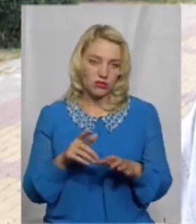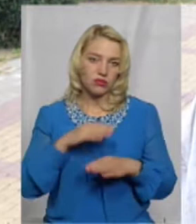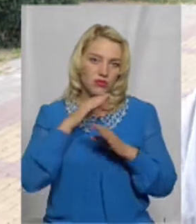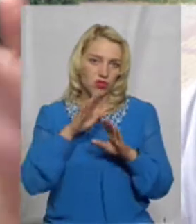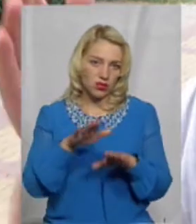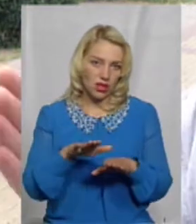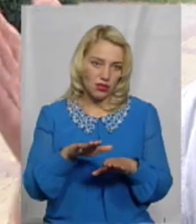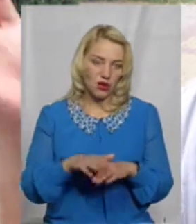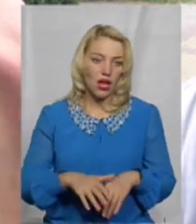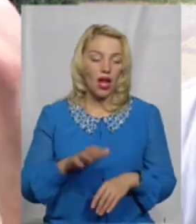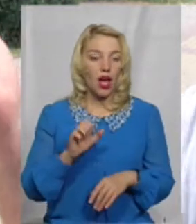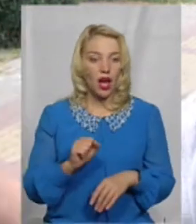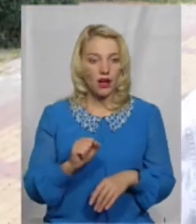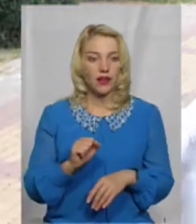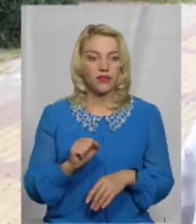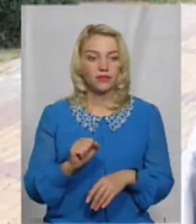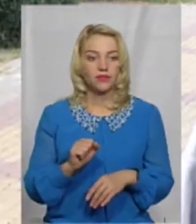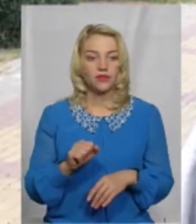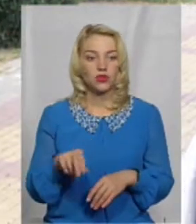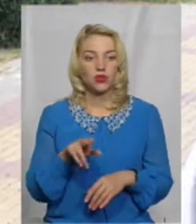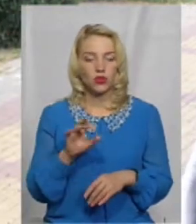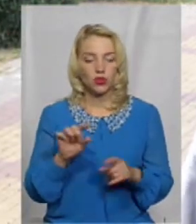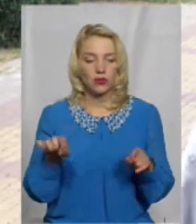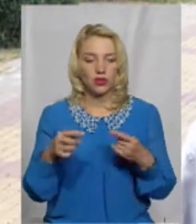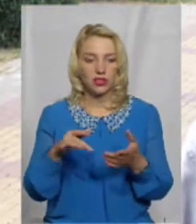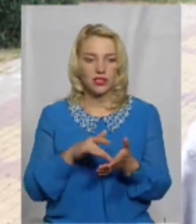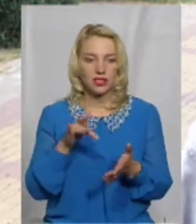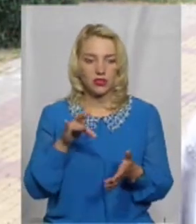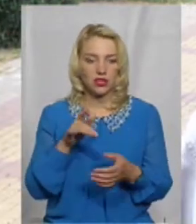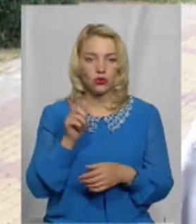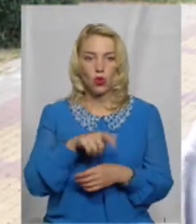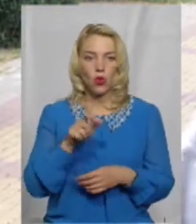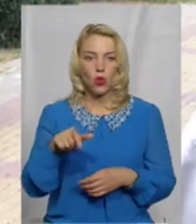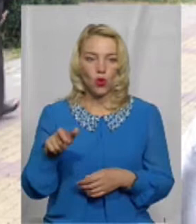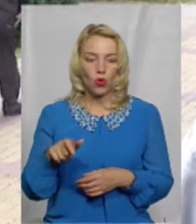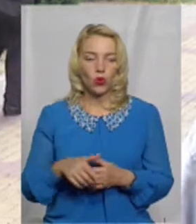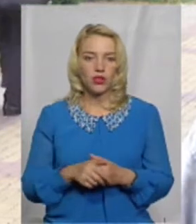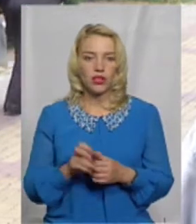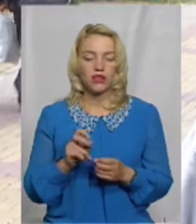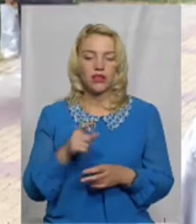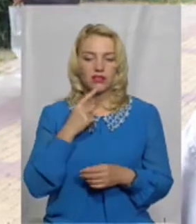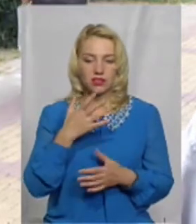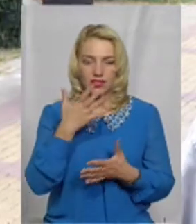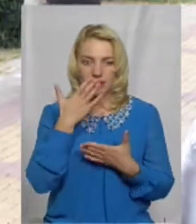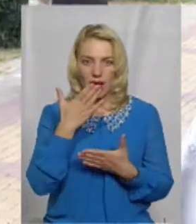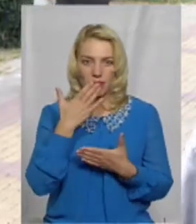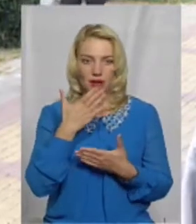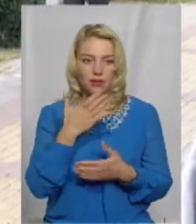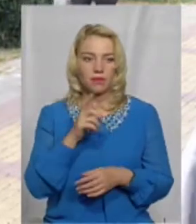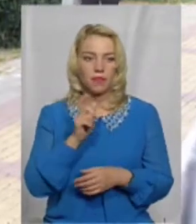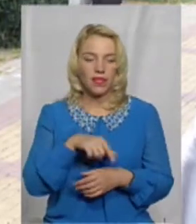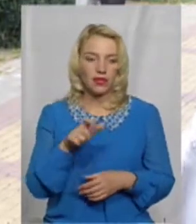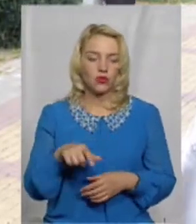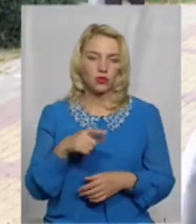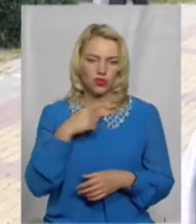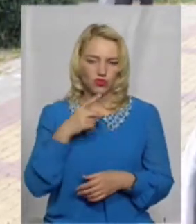достатньо. А відносно реабілітаційного центру, люди, от я от тільки що говорив за запах, ну в основному б'ють на